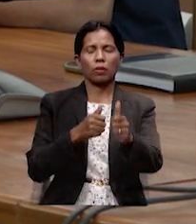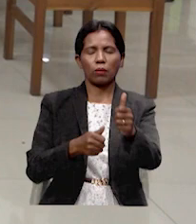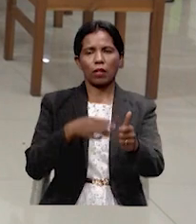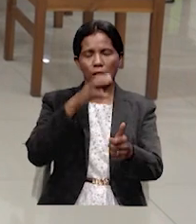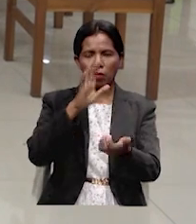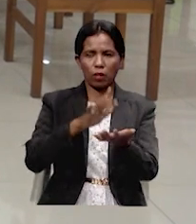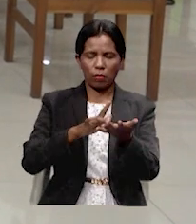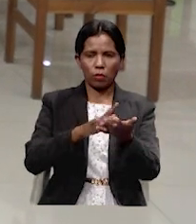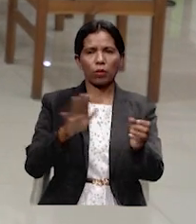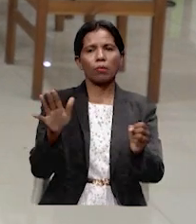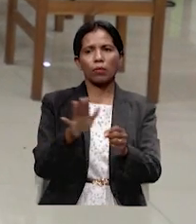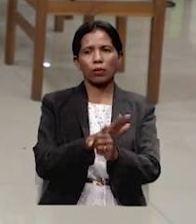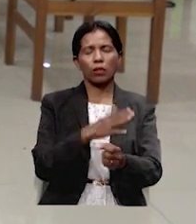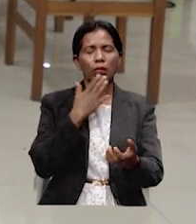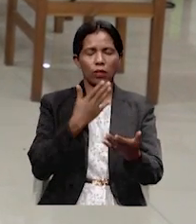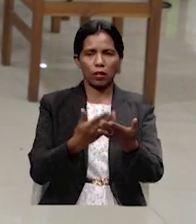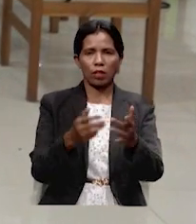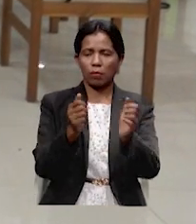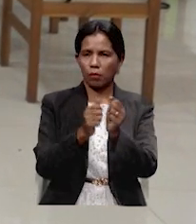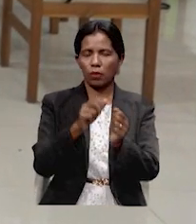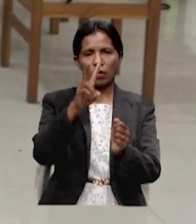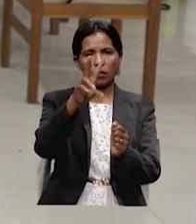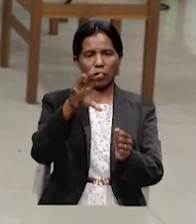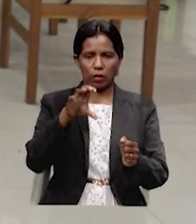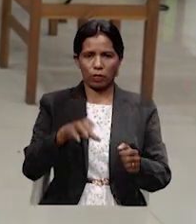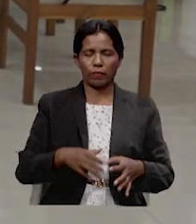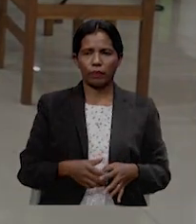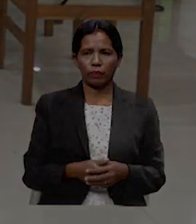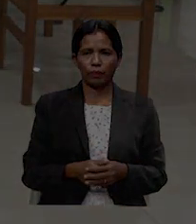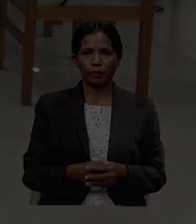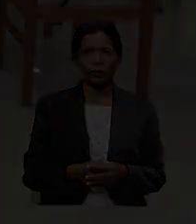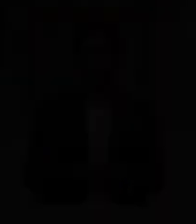completa, no recuperado hamutuk atu sura resing. Lamberto da Silva, GMN.